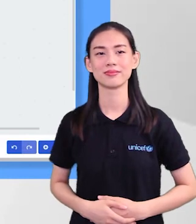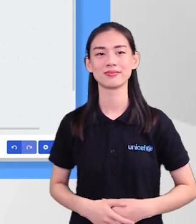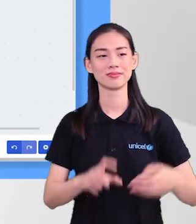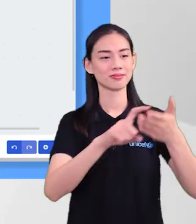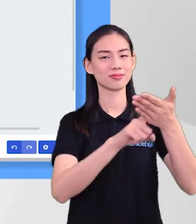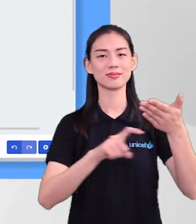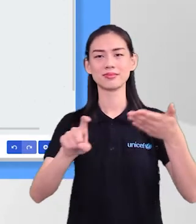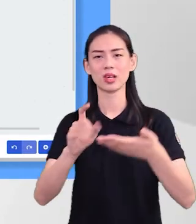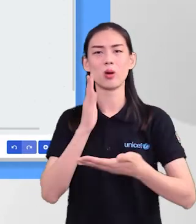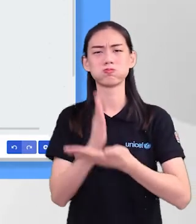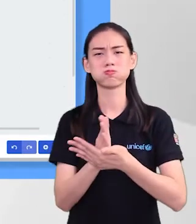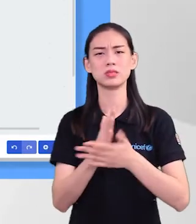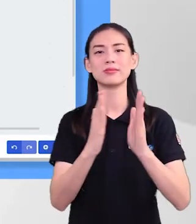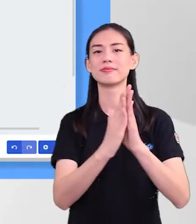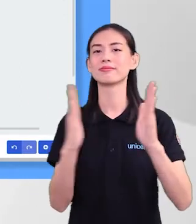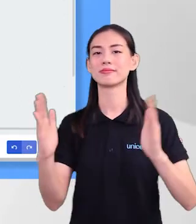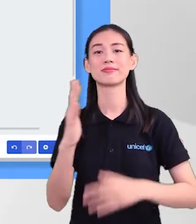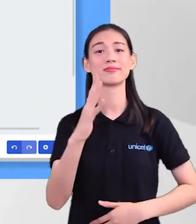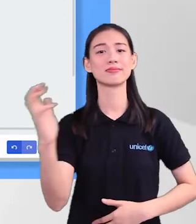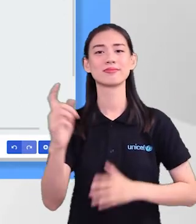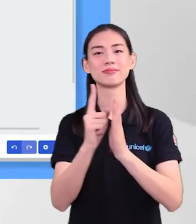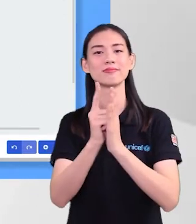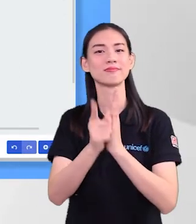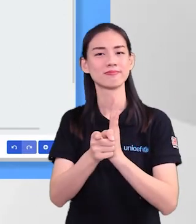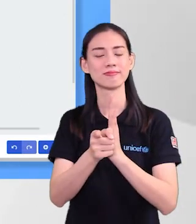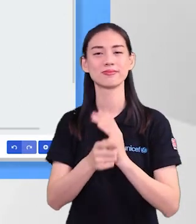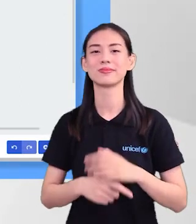Block pause 500 milisaat.